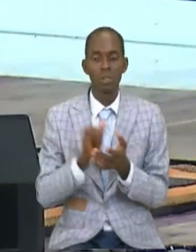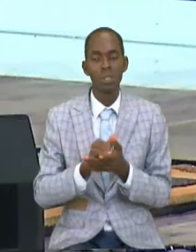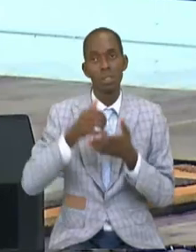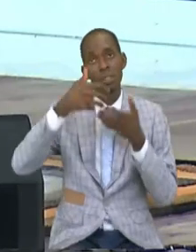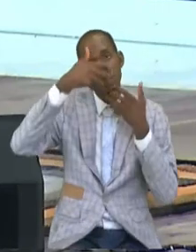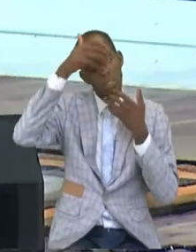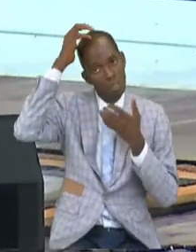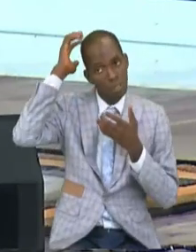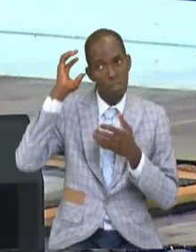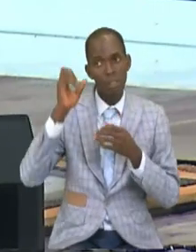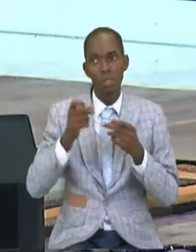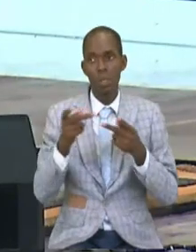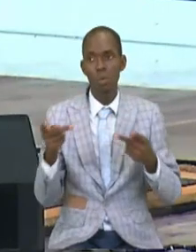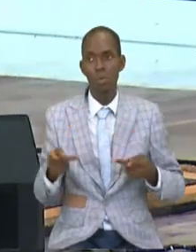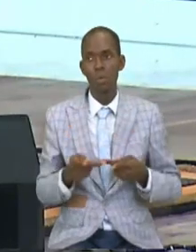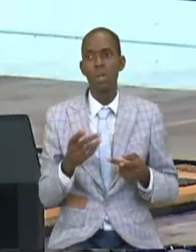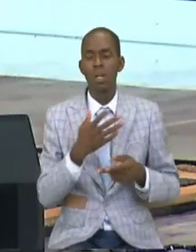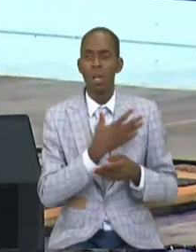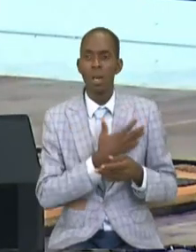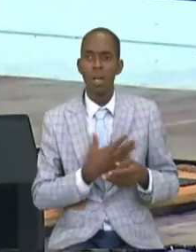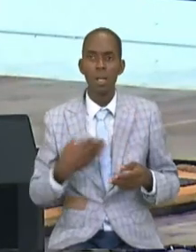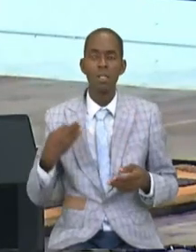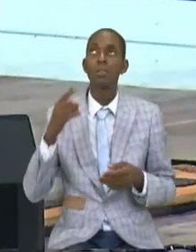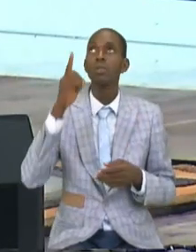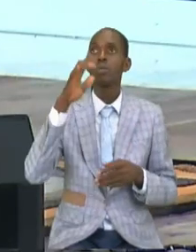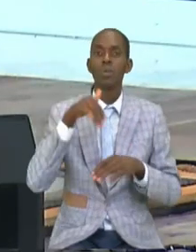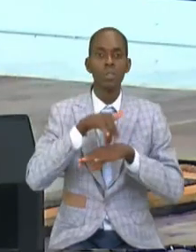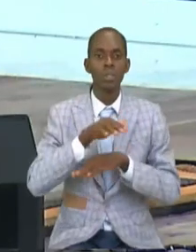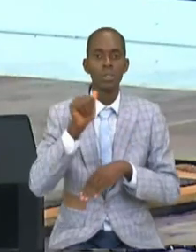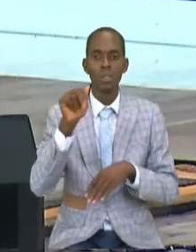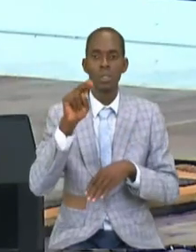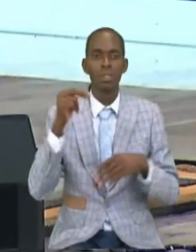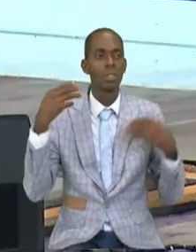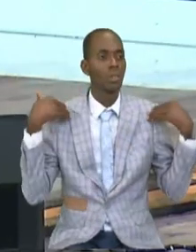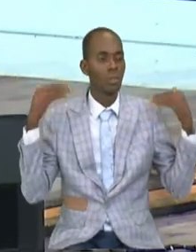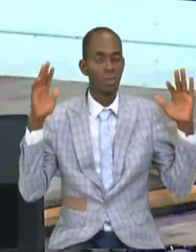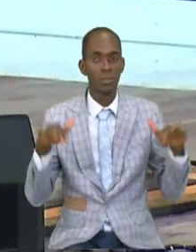lorsqu'il est jeté dans la fosse au lion, Dieu a envoyé